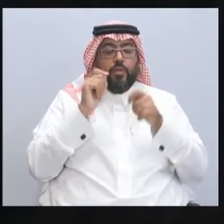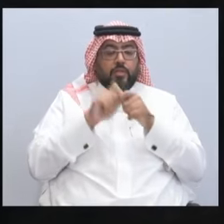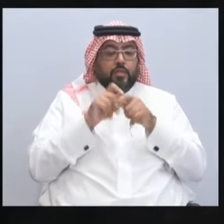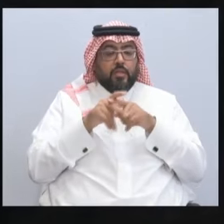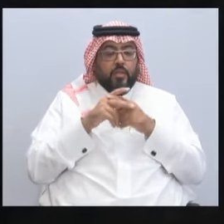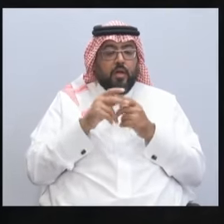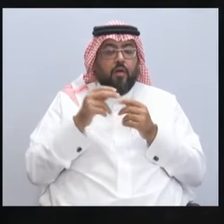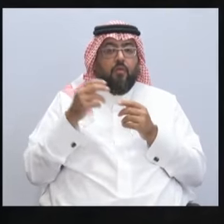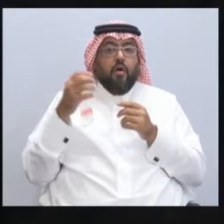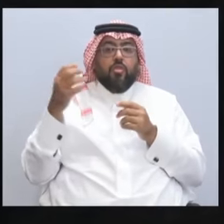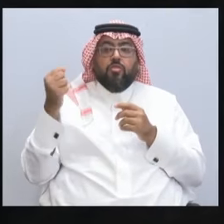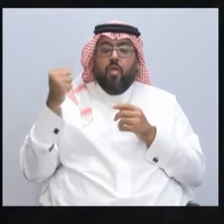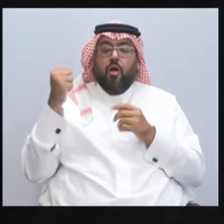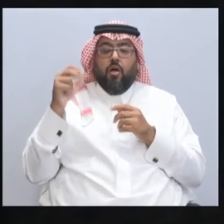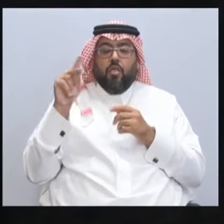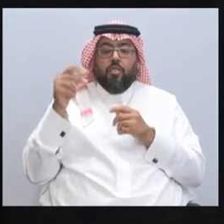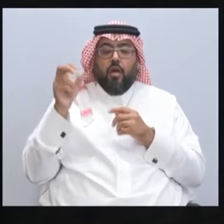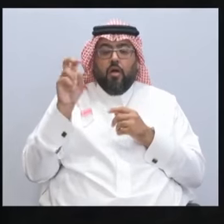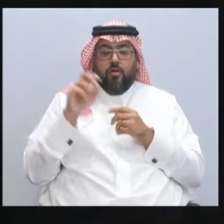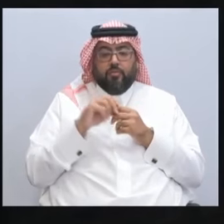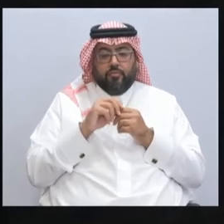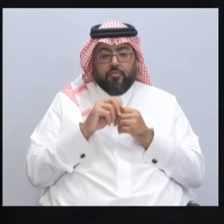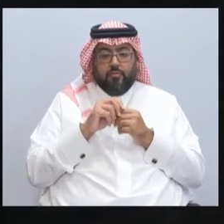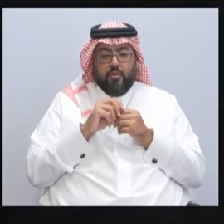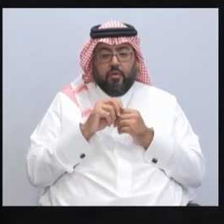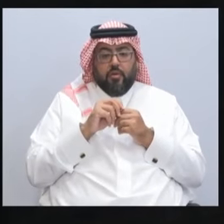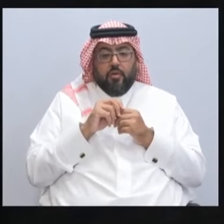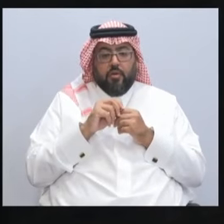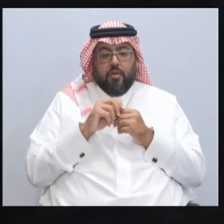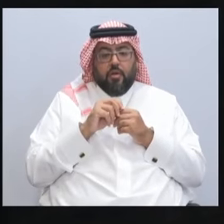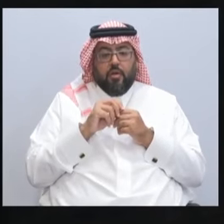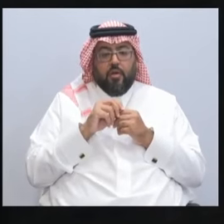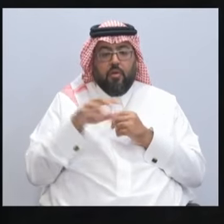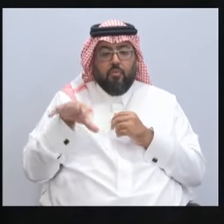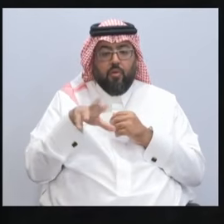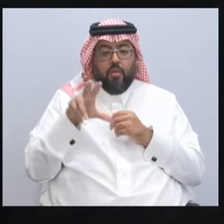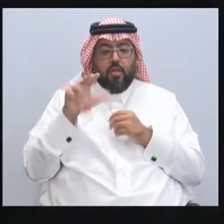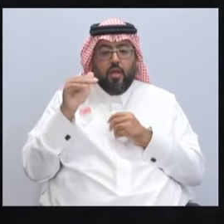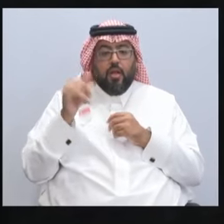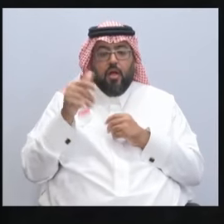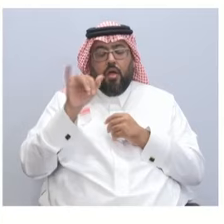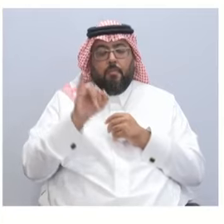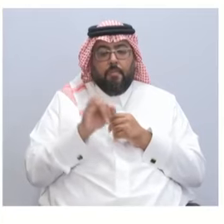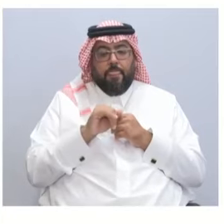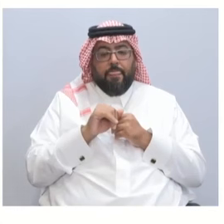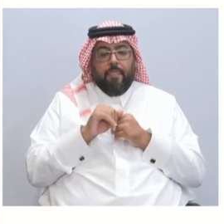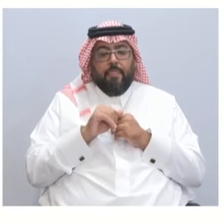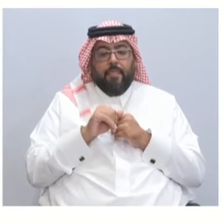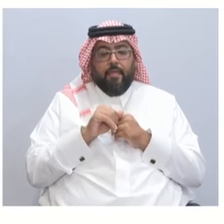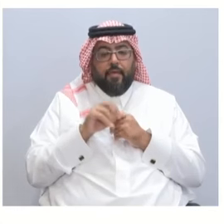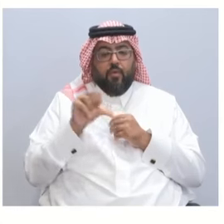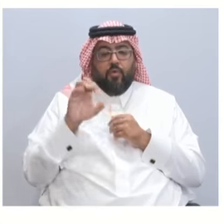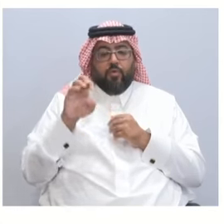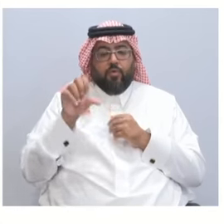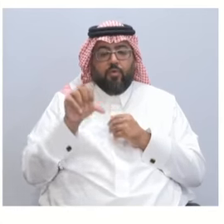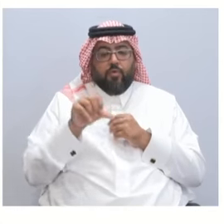مصادر الطاقه توافر مصادر الطاقه والمواد الخام كذلك